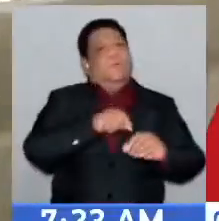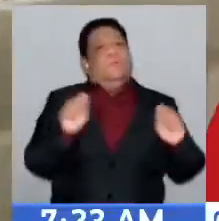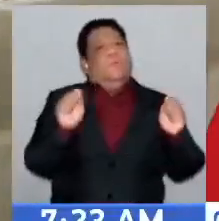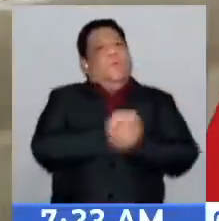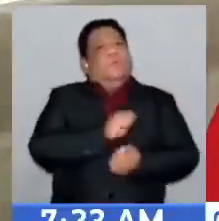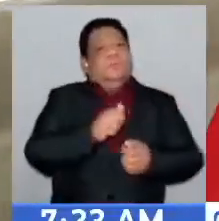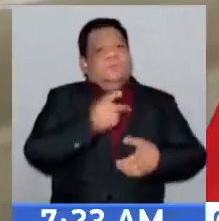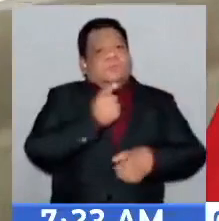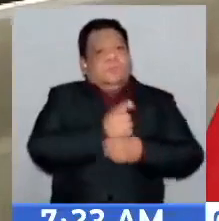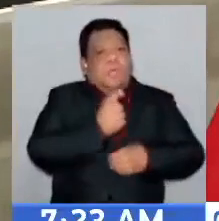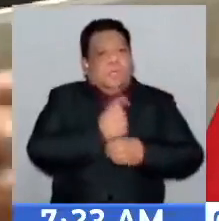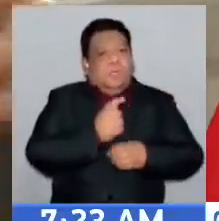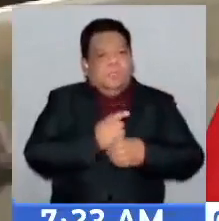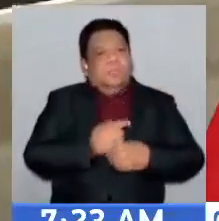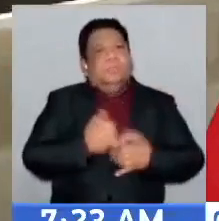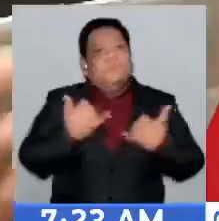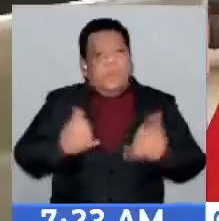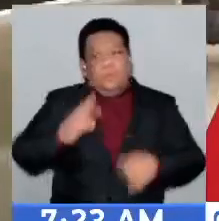here.